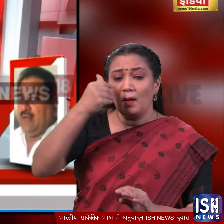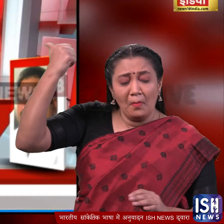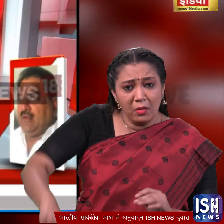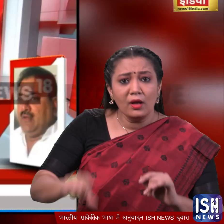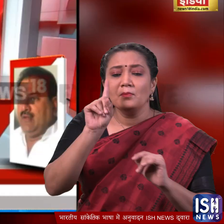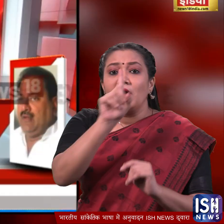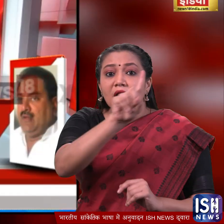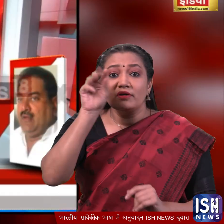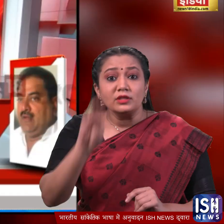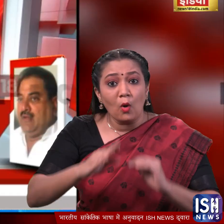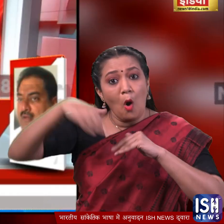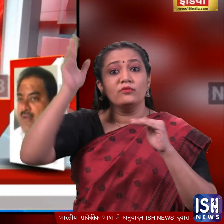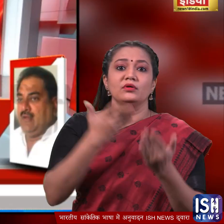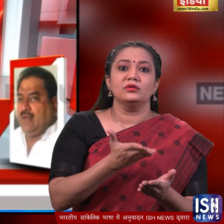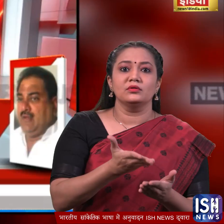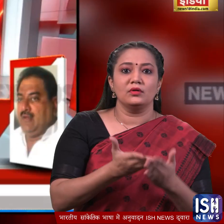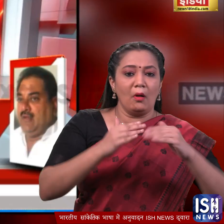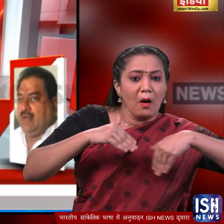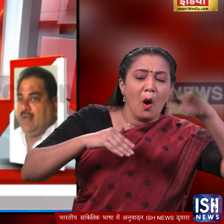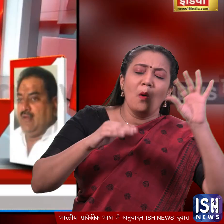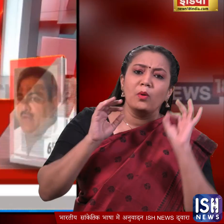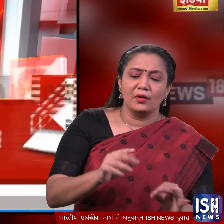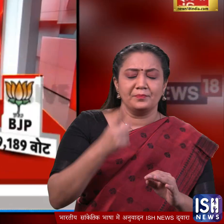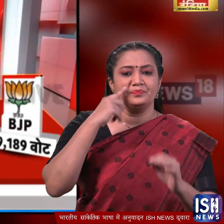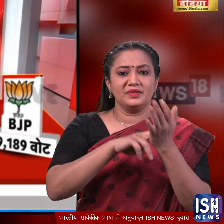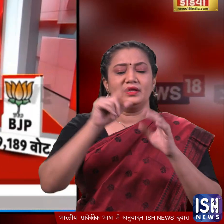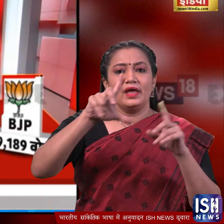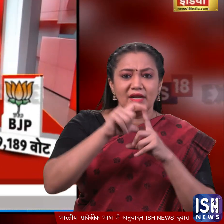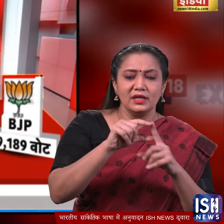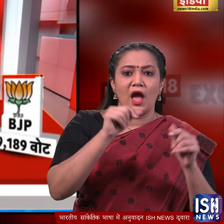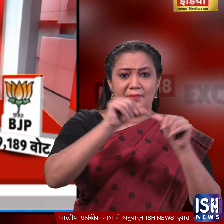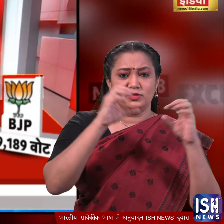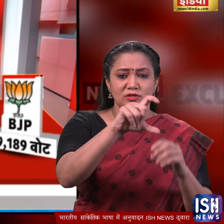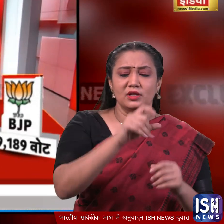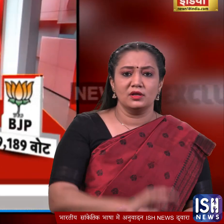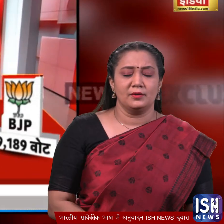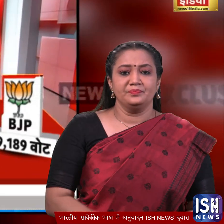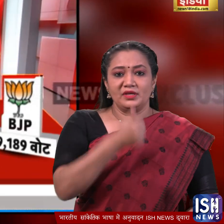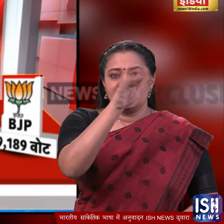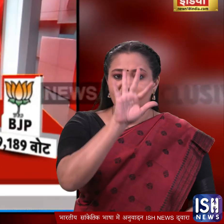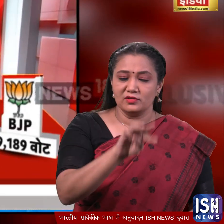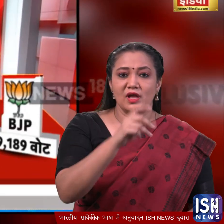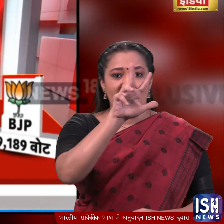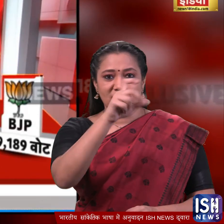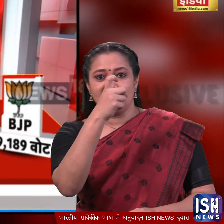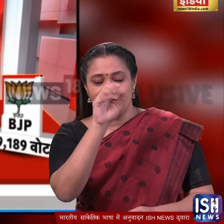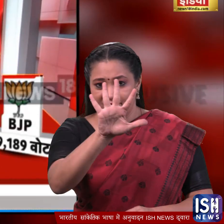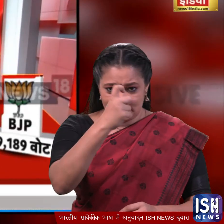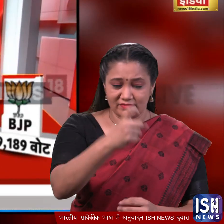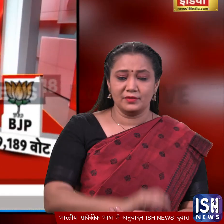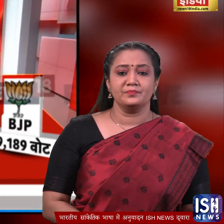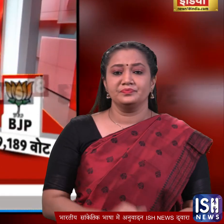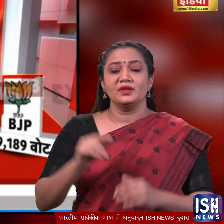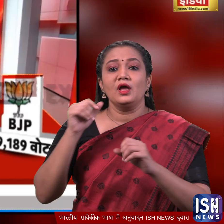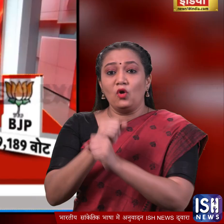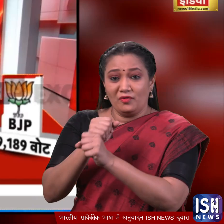को 11,922 वोटों से हराया था। इस चुनाव में आईएनएलडी के अभय चौटाला को 65,897 वोट तो बीजेपी के